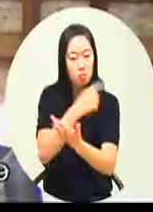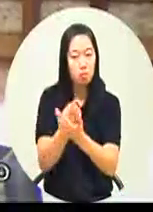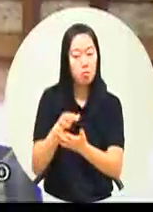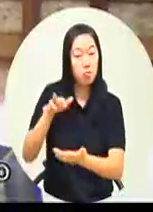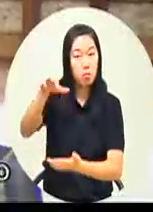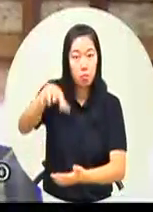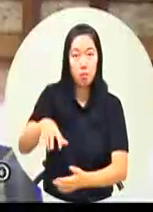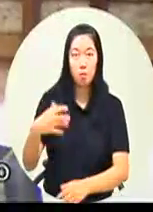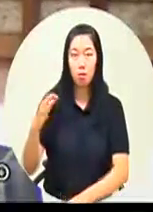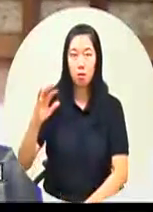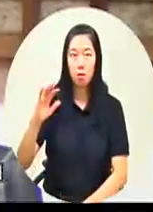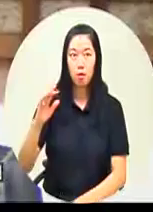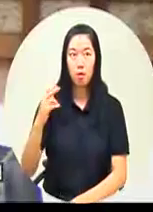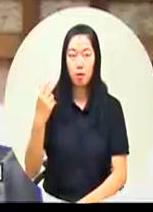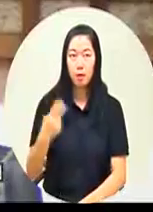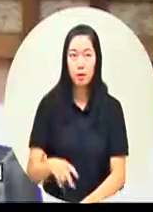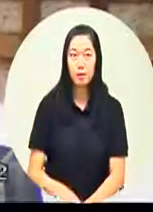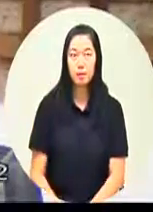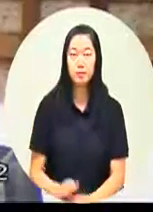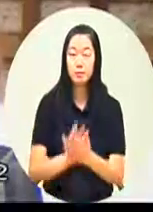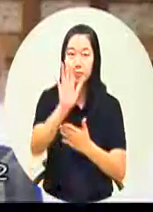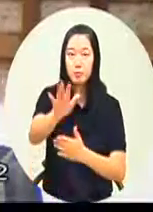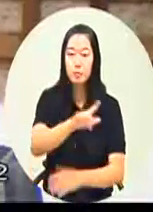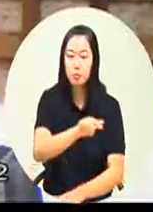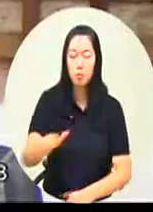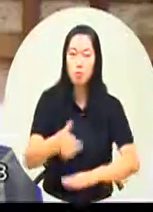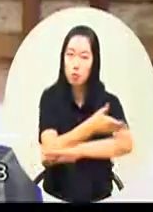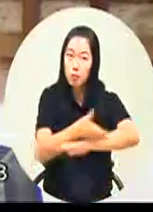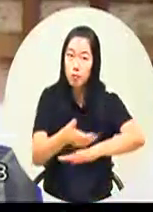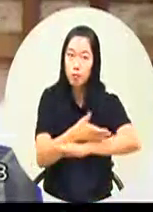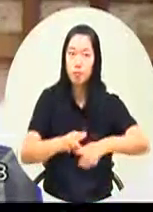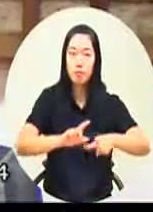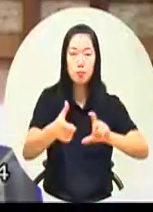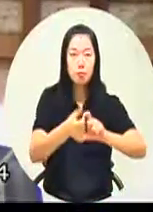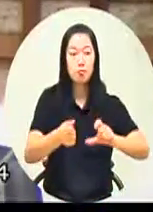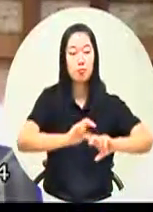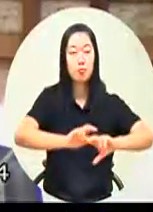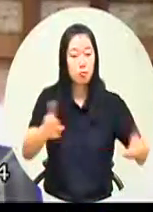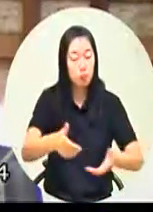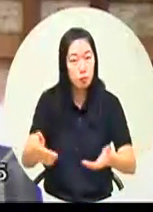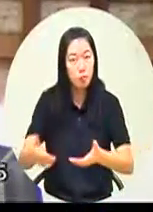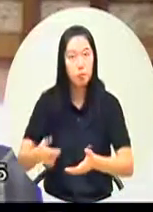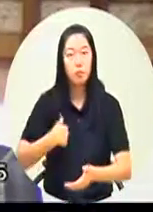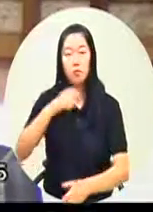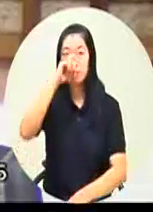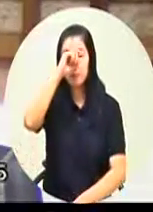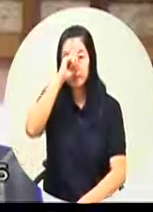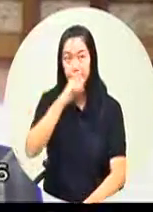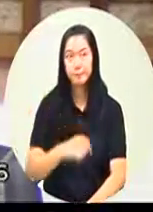或者是啊将来物流园区的开辟，希望他们自己去。